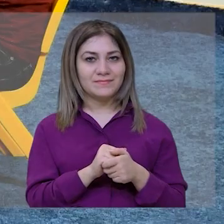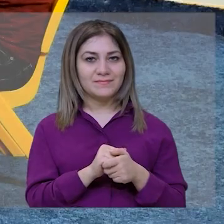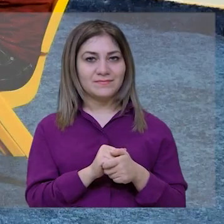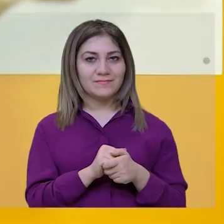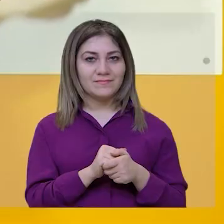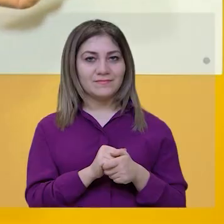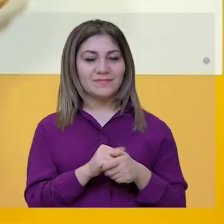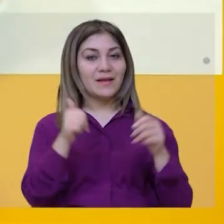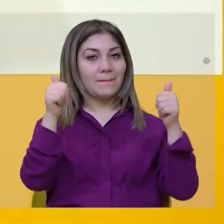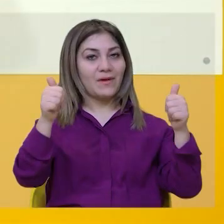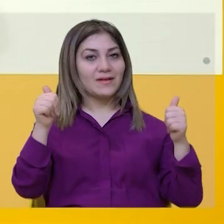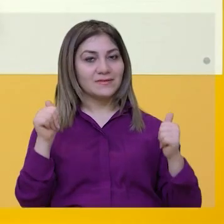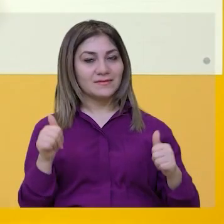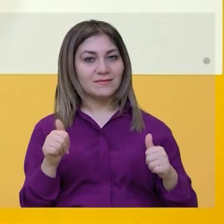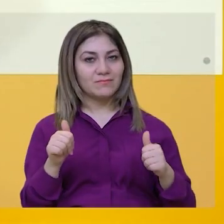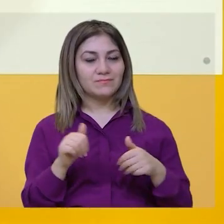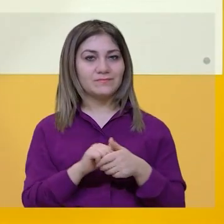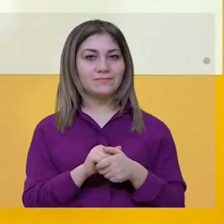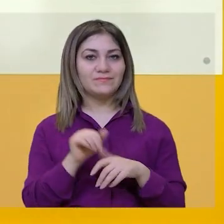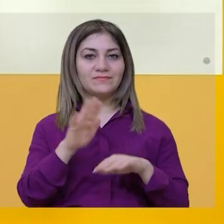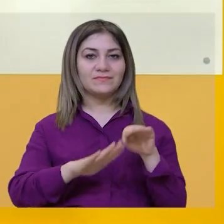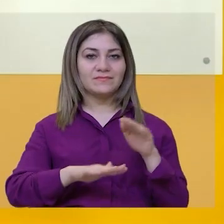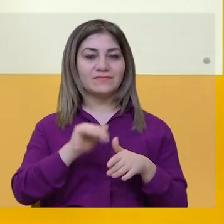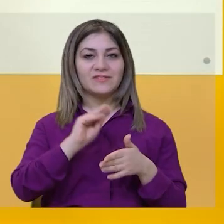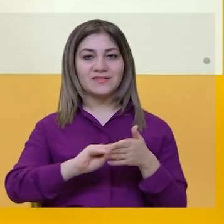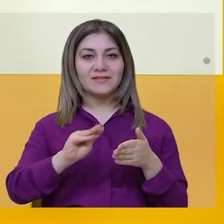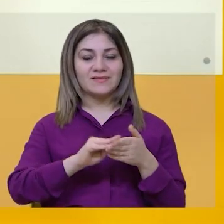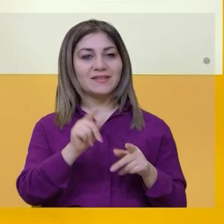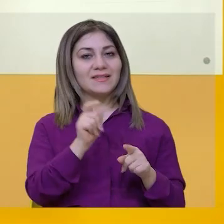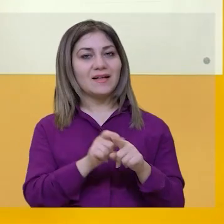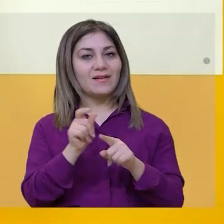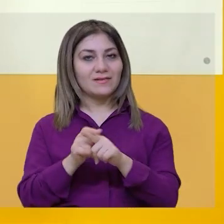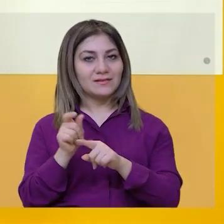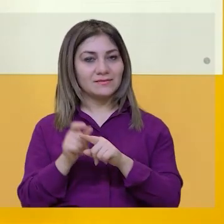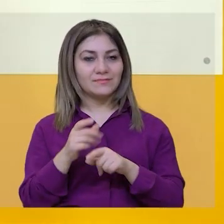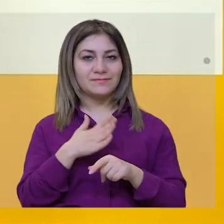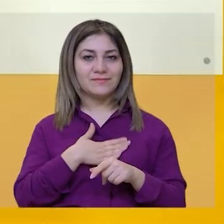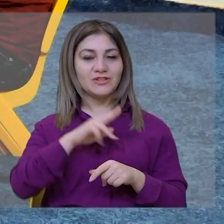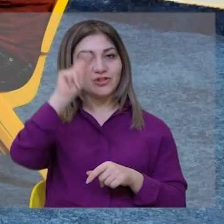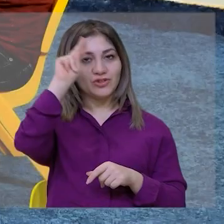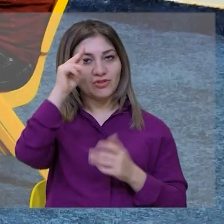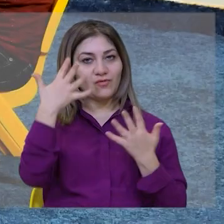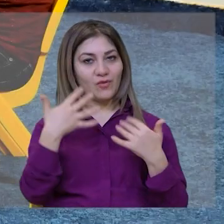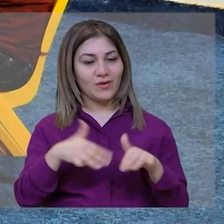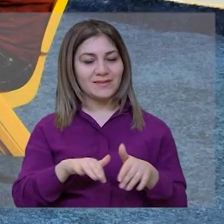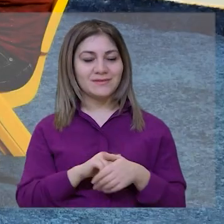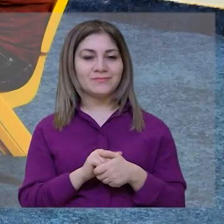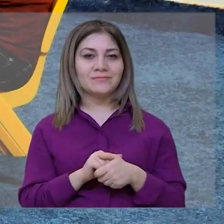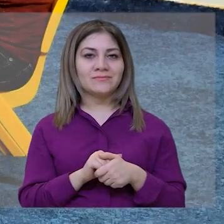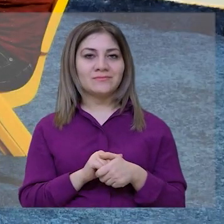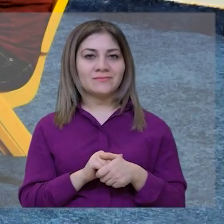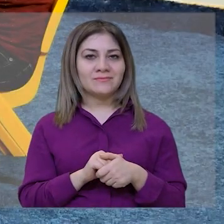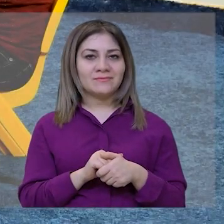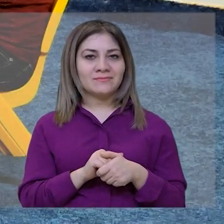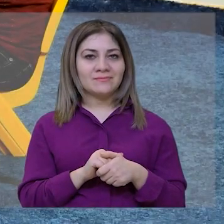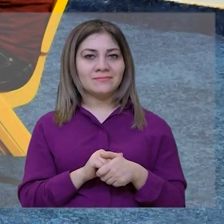երեխաներ ցուցապաստարի վրա նորից ձեռագրով գրված են տառեր, որոնք որ մենք անցել ենք այս ամբողջ ընթացքում։